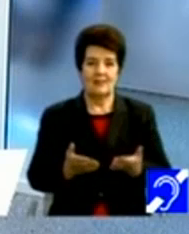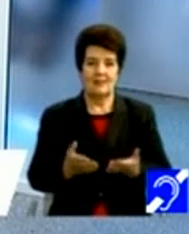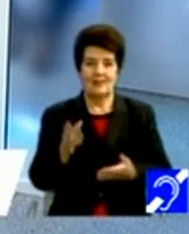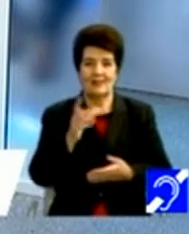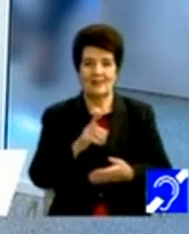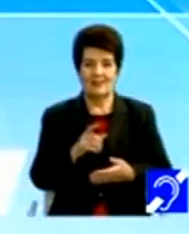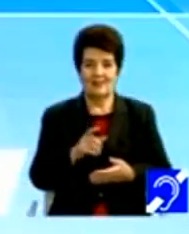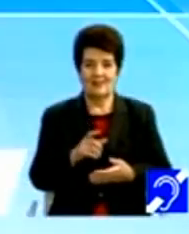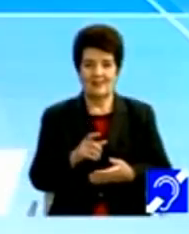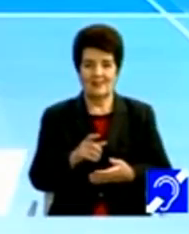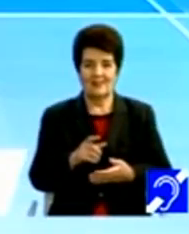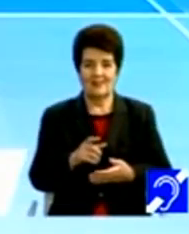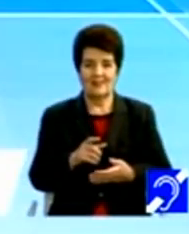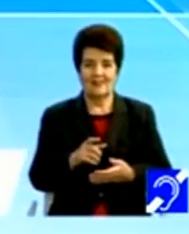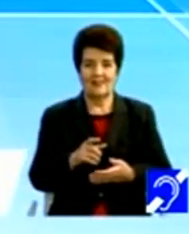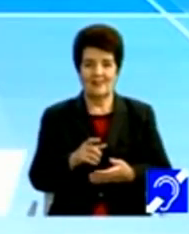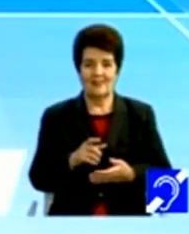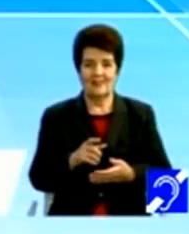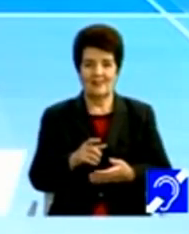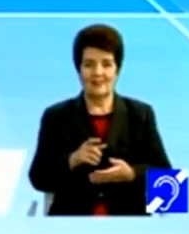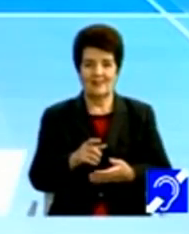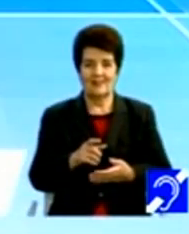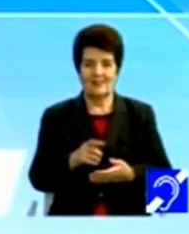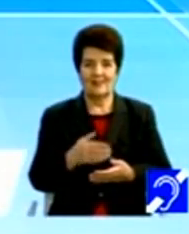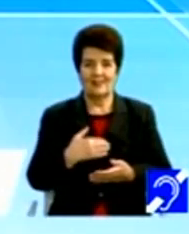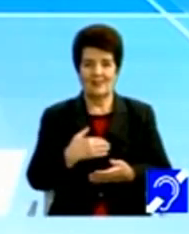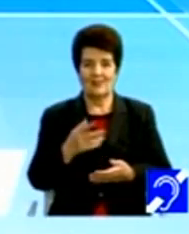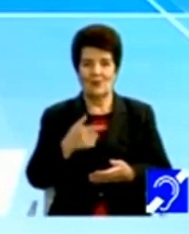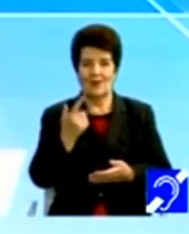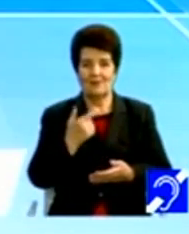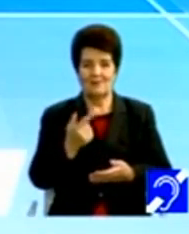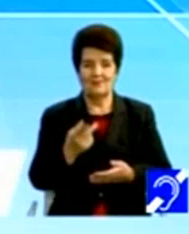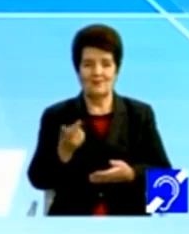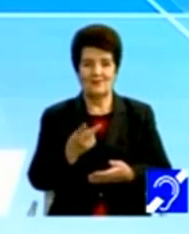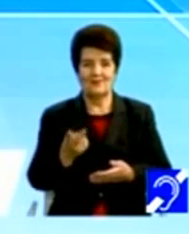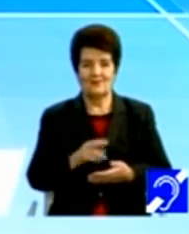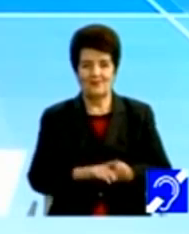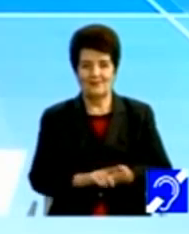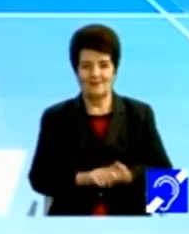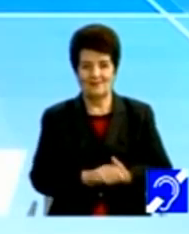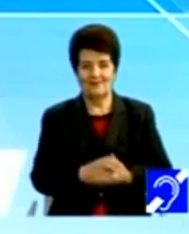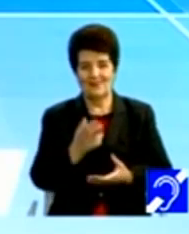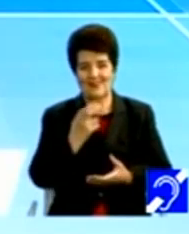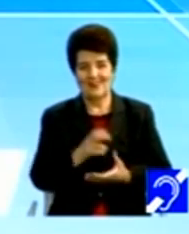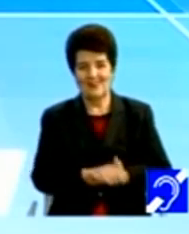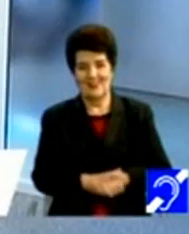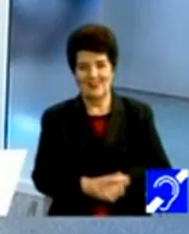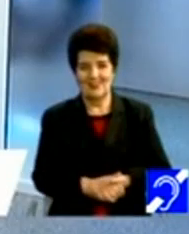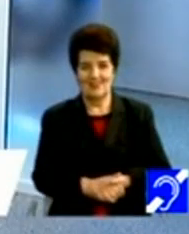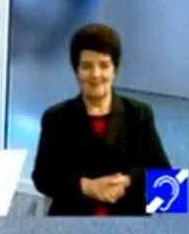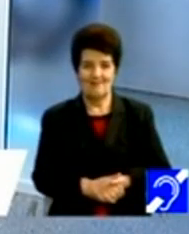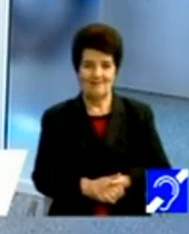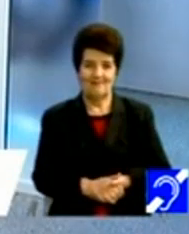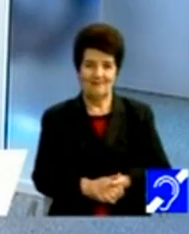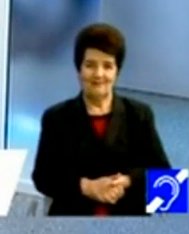că n-aia, ne împușcăm cu gloanță până dumneavoastră rămâneți fără și eu vorbesc ce am de spus. Fără replică. Nu noi trebuie să ne împușcăm cu gloanță, avem